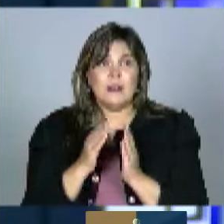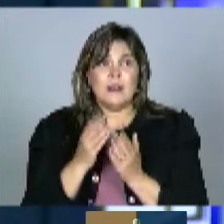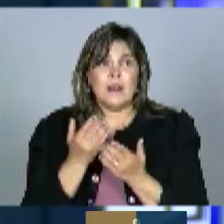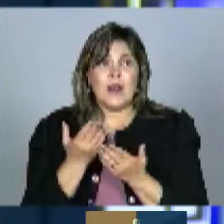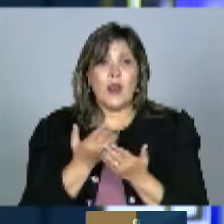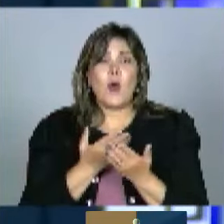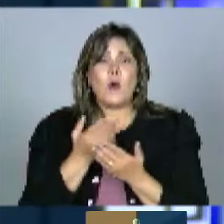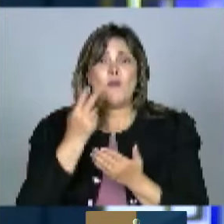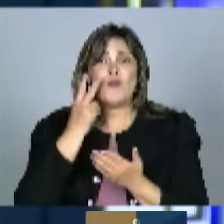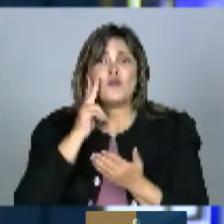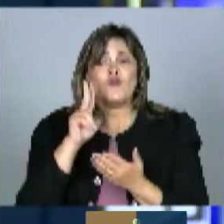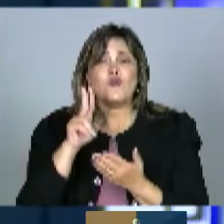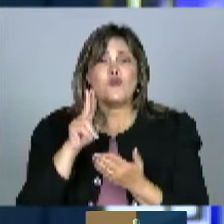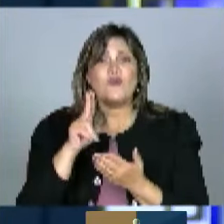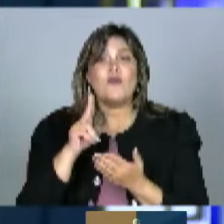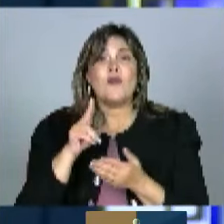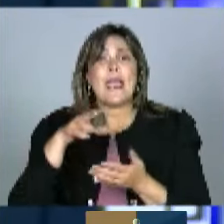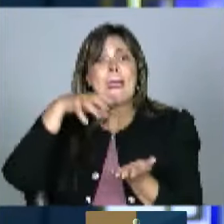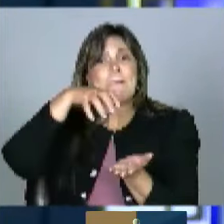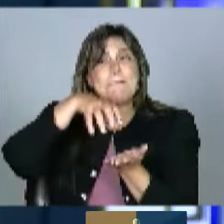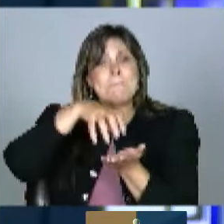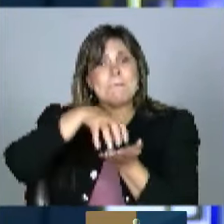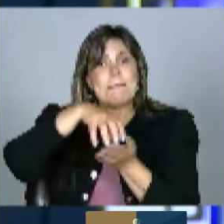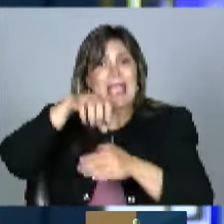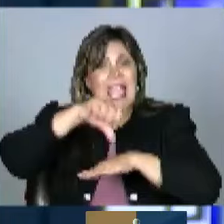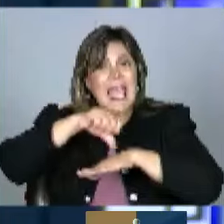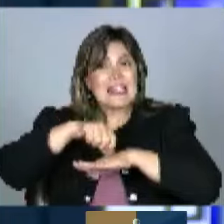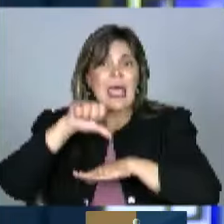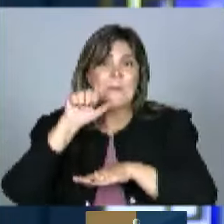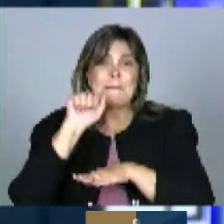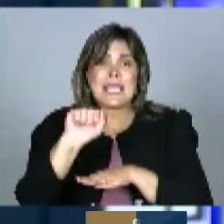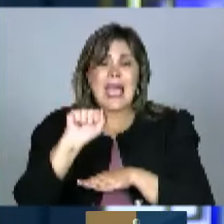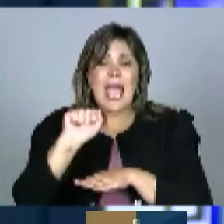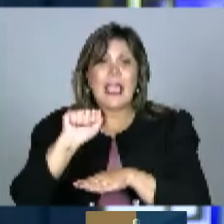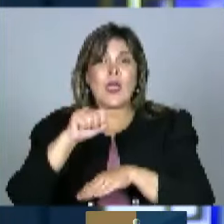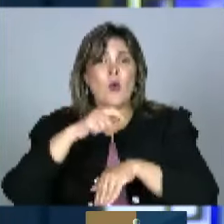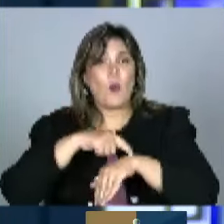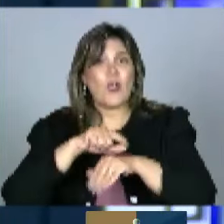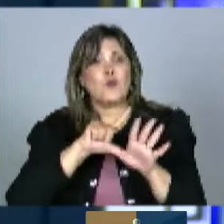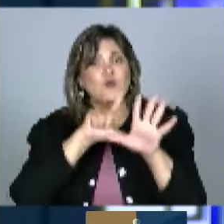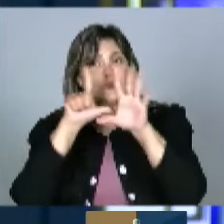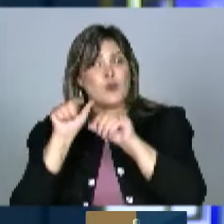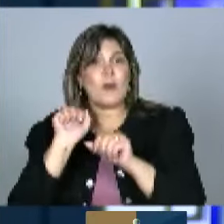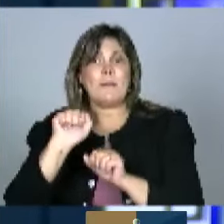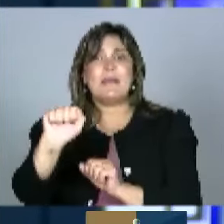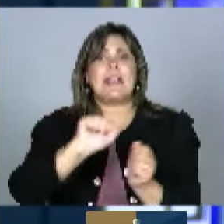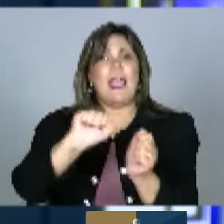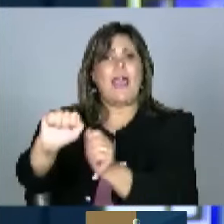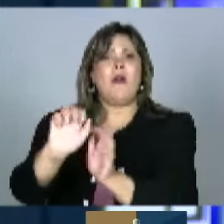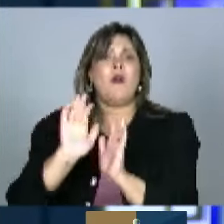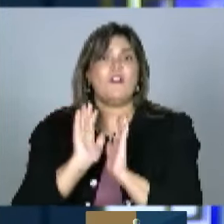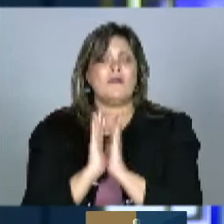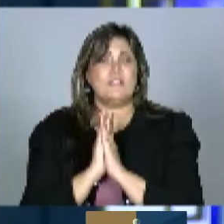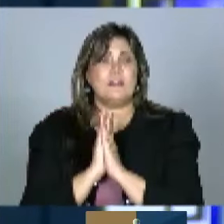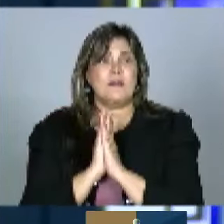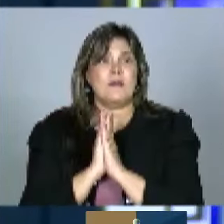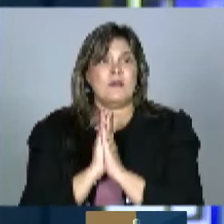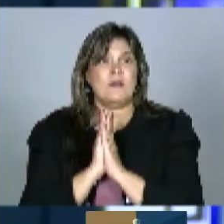لمين لو ليك انت حيازه لمده اسبوع يديك حيازه و مالهوش دخل ينظر قبل كده ولاش